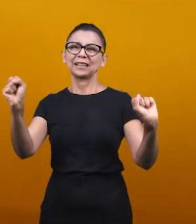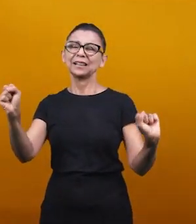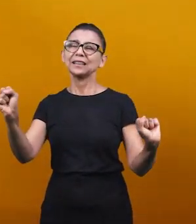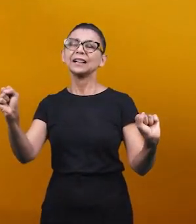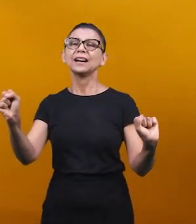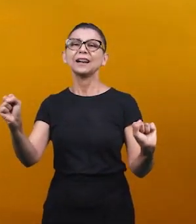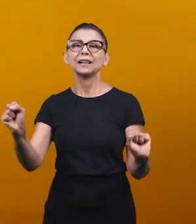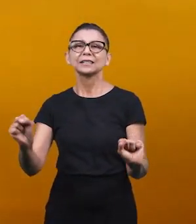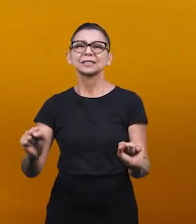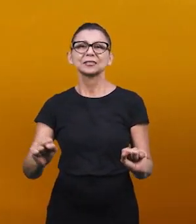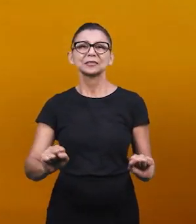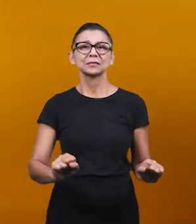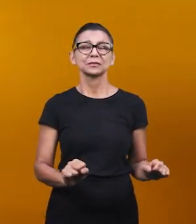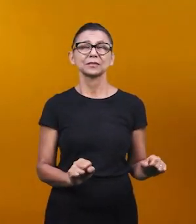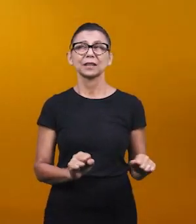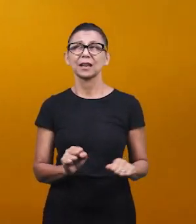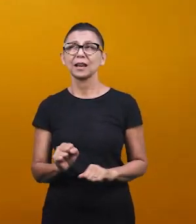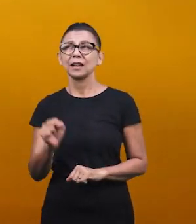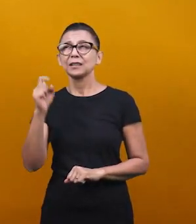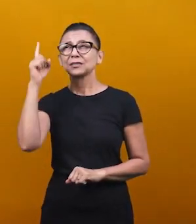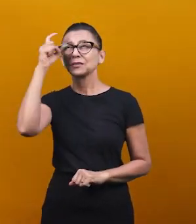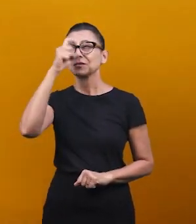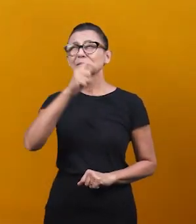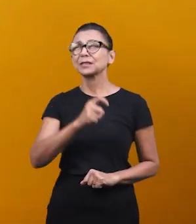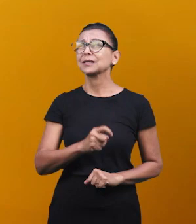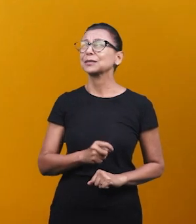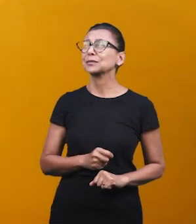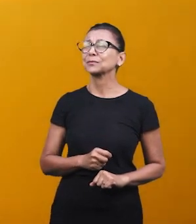И когда я ослабеваю,